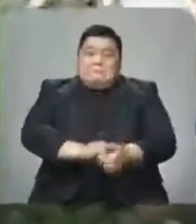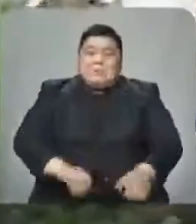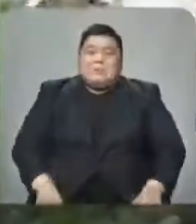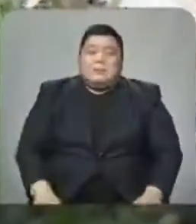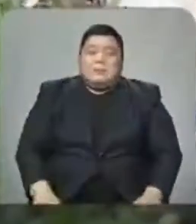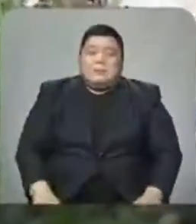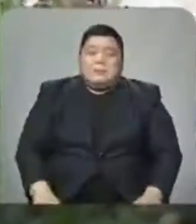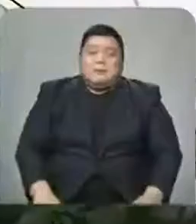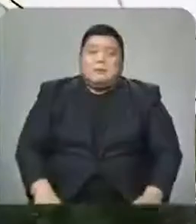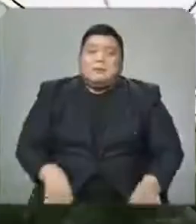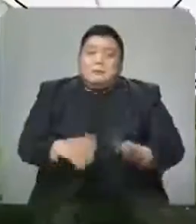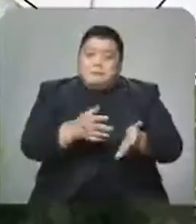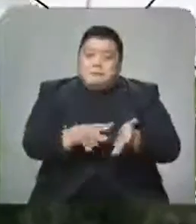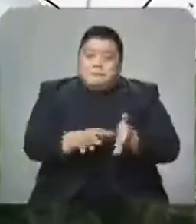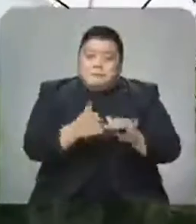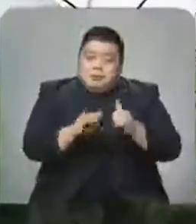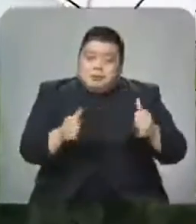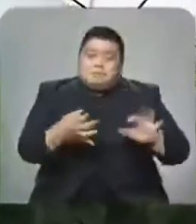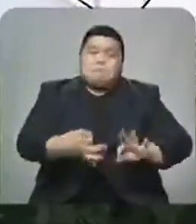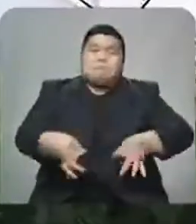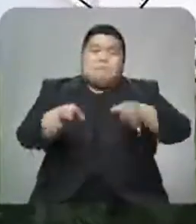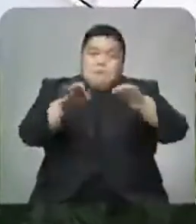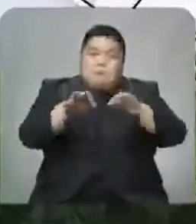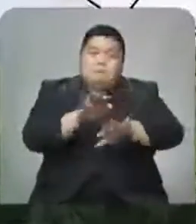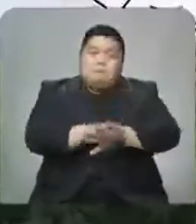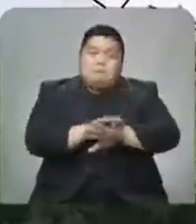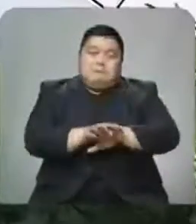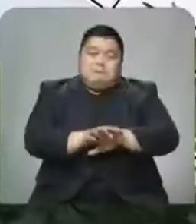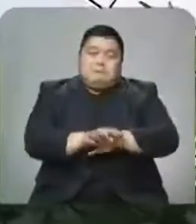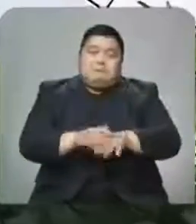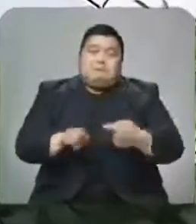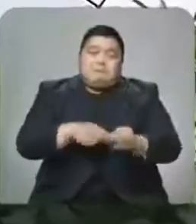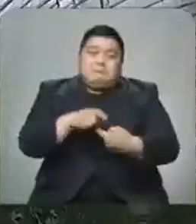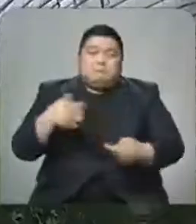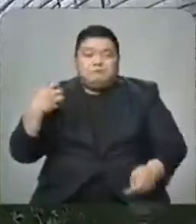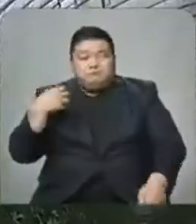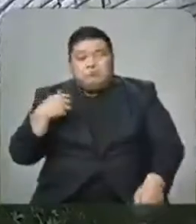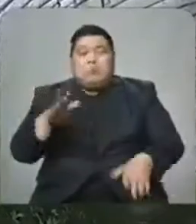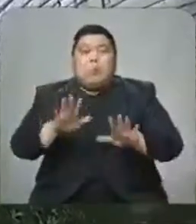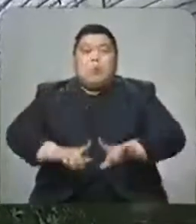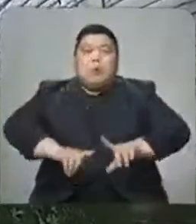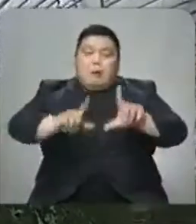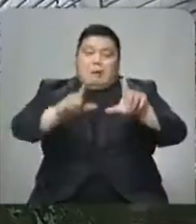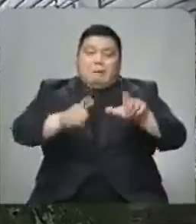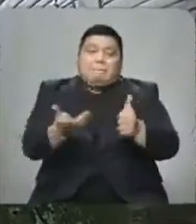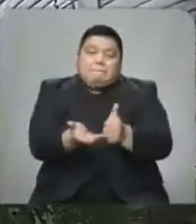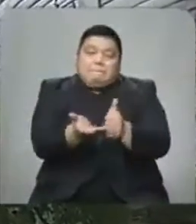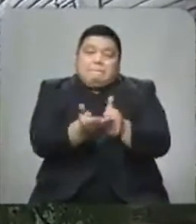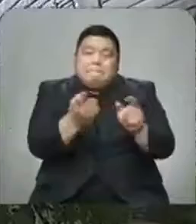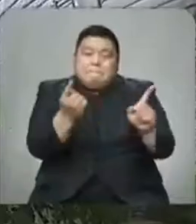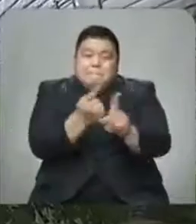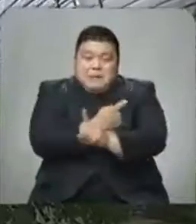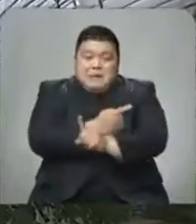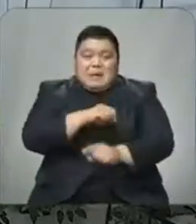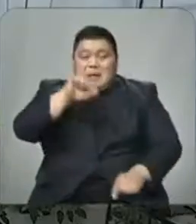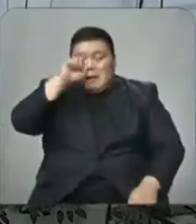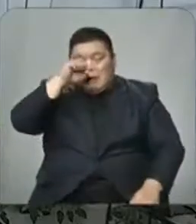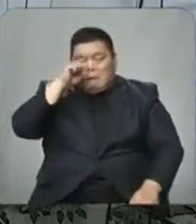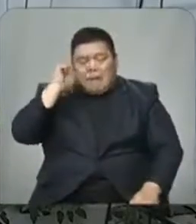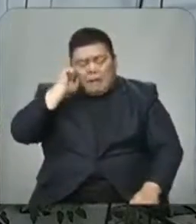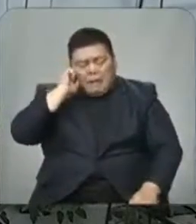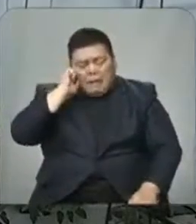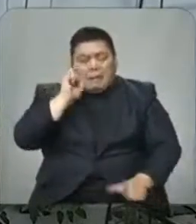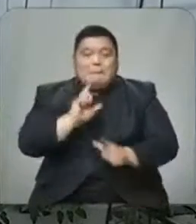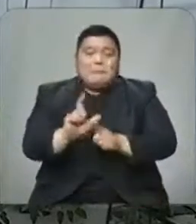이 와중에 인건비는 계속 올라 영농비 부담까지 커지고 있습니다. 결국 올해는 작물 일부를 손이 덜 가는 양파로 바꿀까